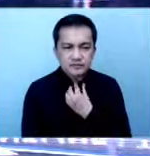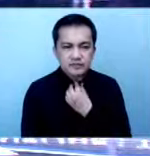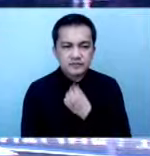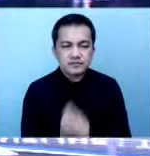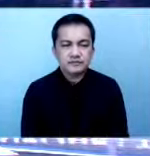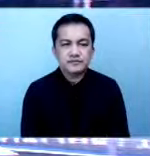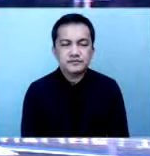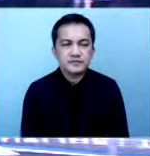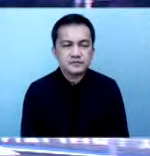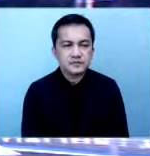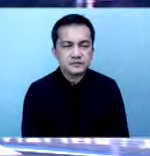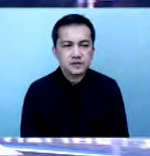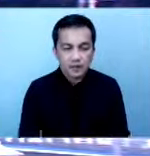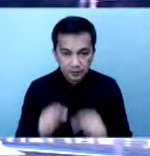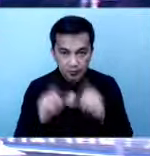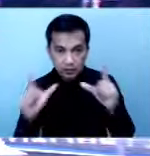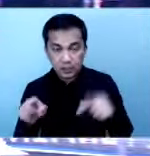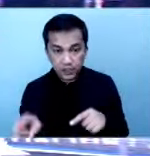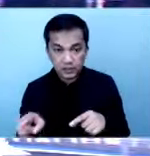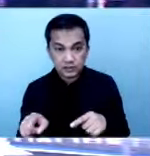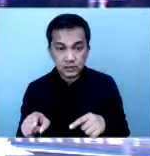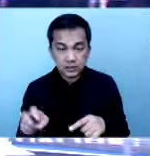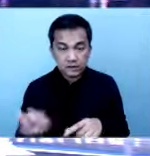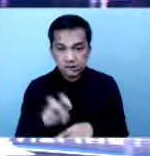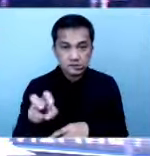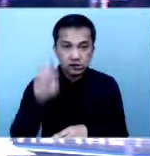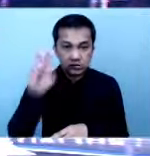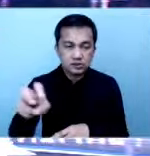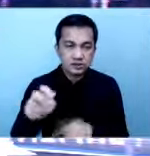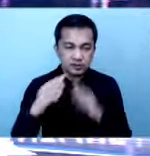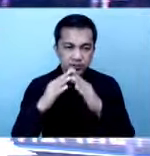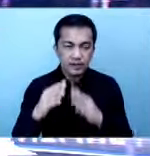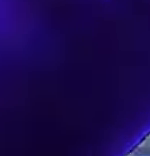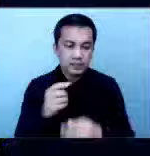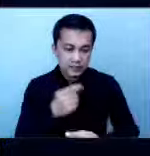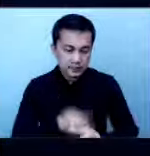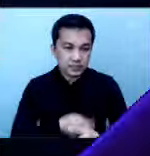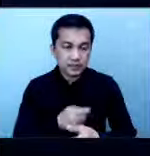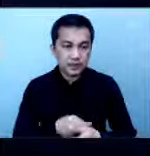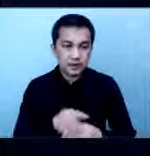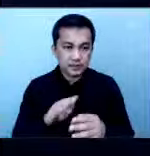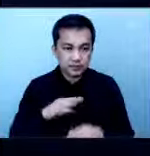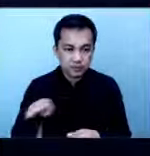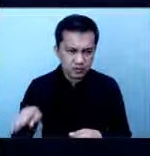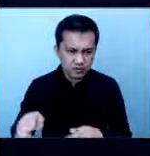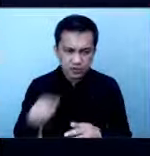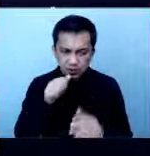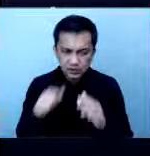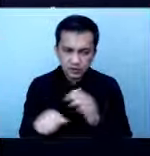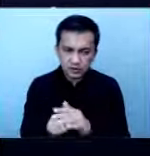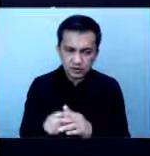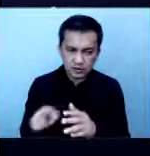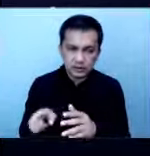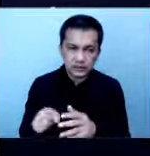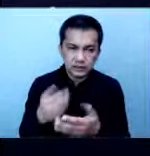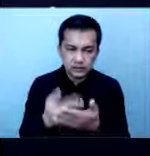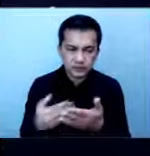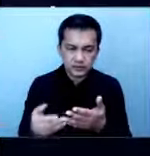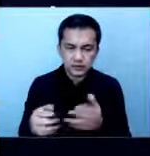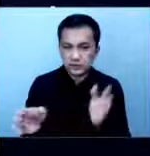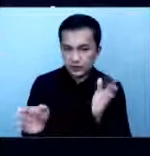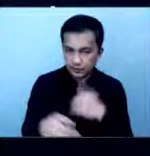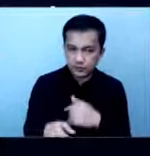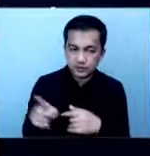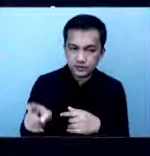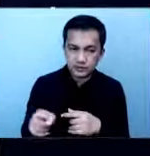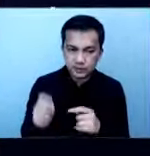May bumulagang sawa sa isang bahay sa Tagbilaran sa Bohol. Nagtago ang sawa sa mga nakakalat na gamit sa loob ng isang kwarto. Pagkaduman